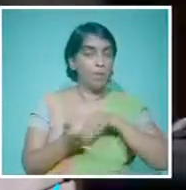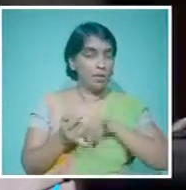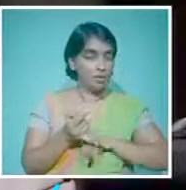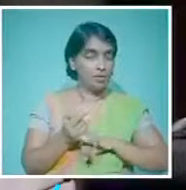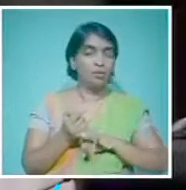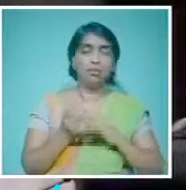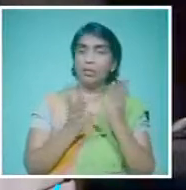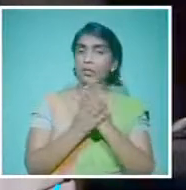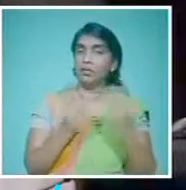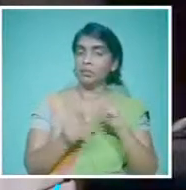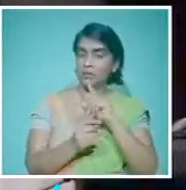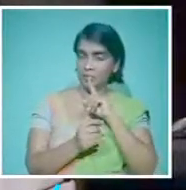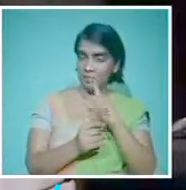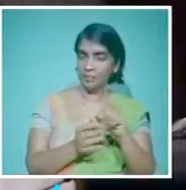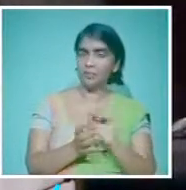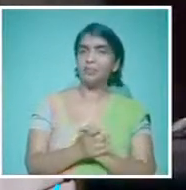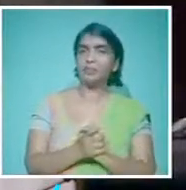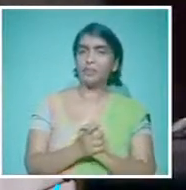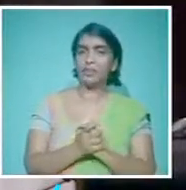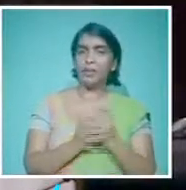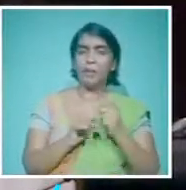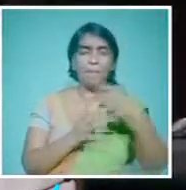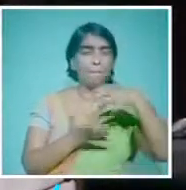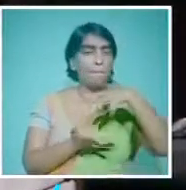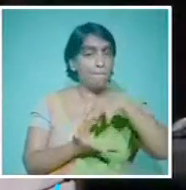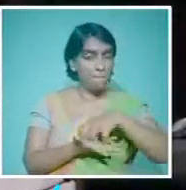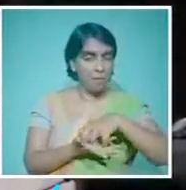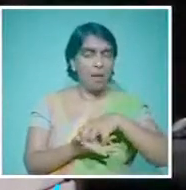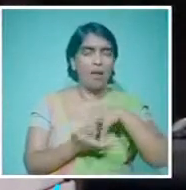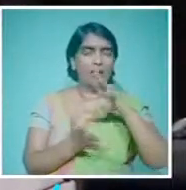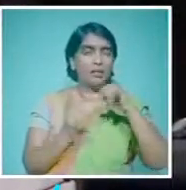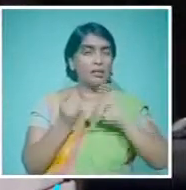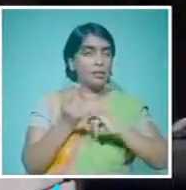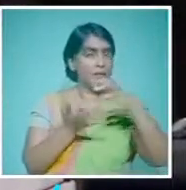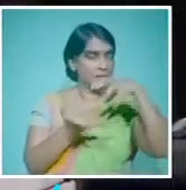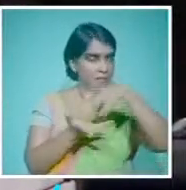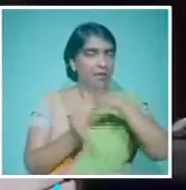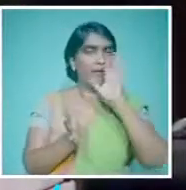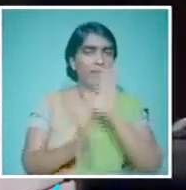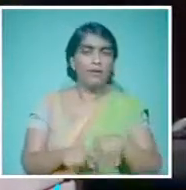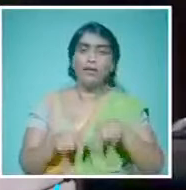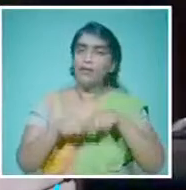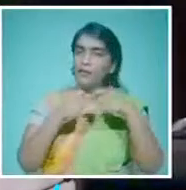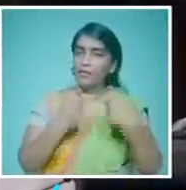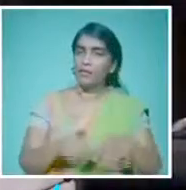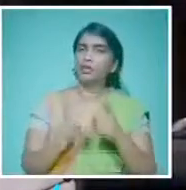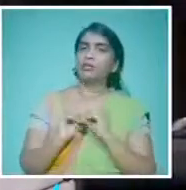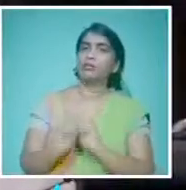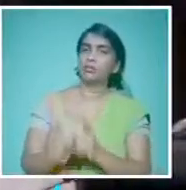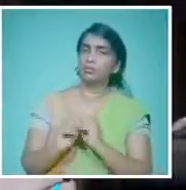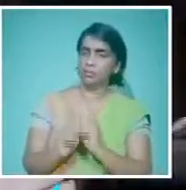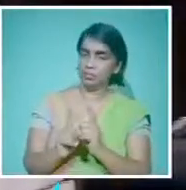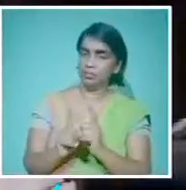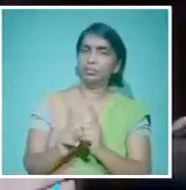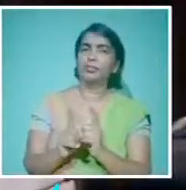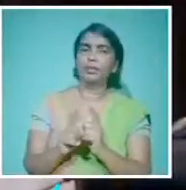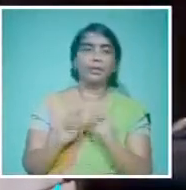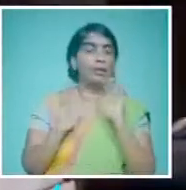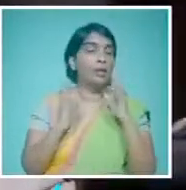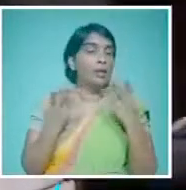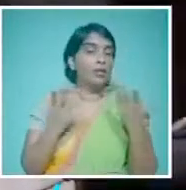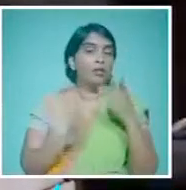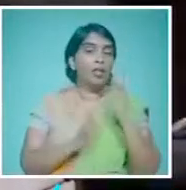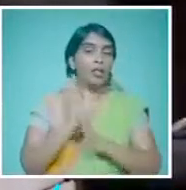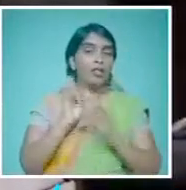අහෝසි කියලා කියන්නේ පළාත් සභාව තියෙනවා ඒ වියදම් ටික එහෙම්මම වෙනවා නැත්නම්